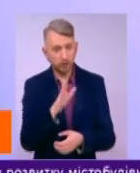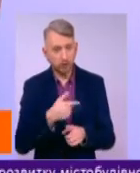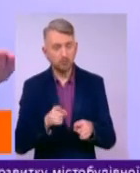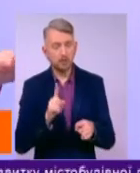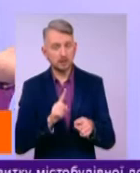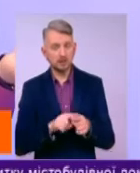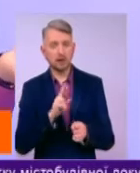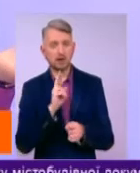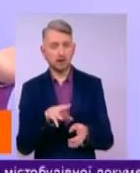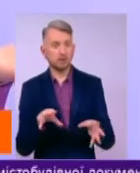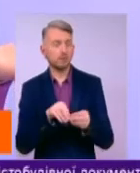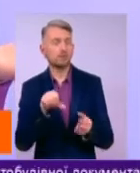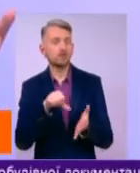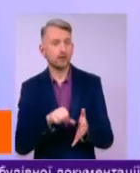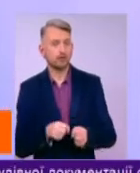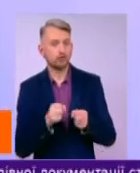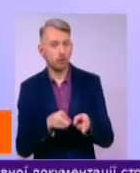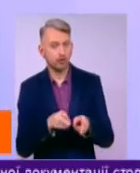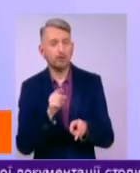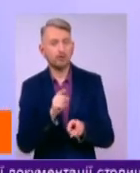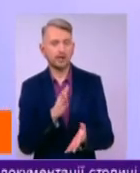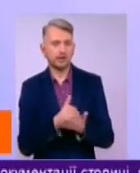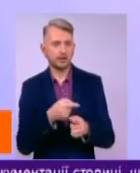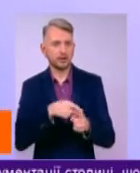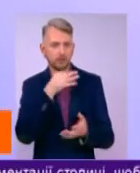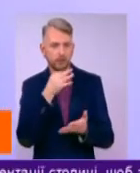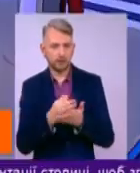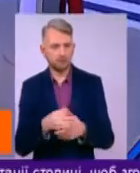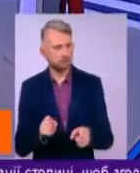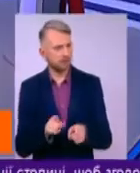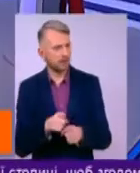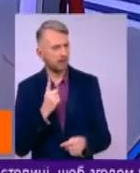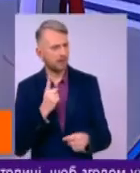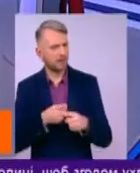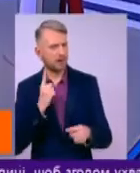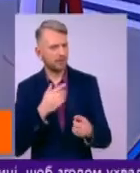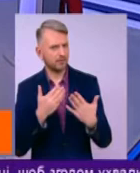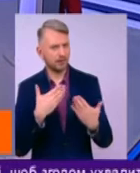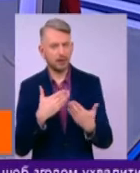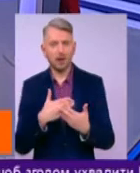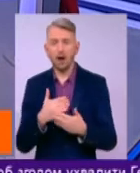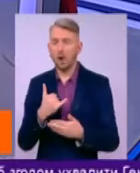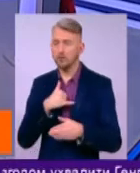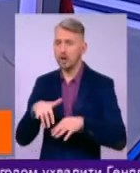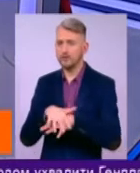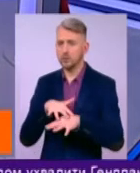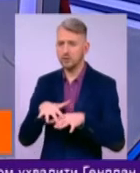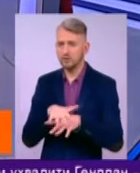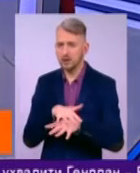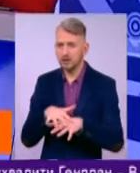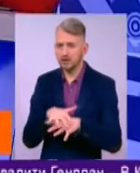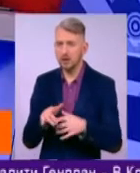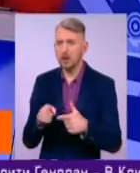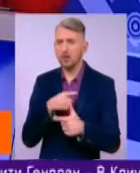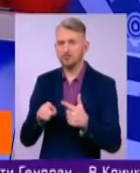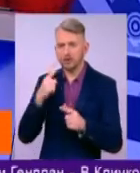як співучасник злочину. Тобто він несе за це відповідальність. Такі радикальні, да, принаймні адміністративні. Ну, а в нас в суспільстві все ж таки, чи дійшло